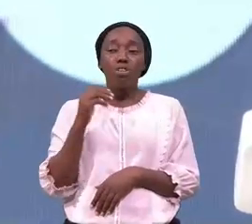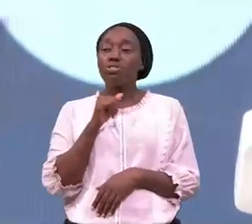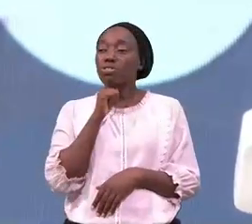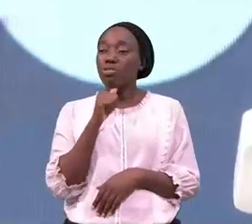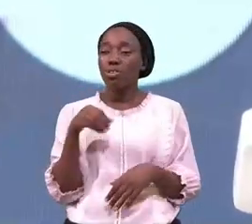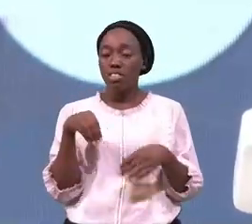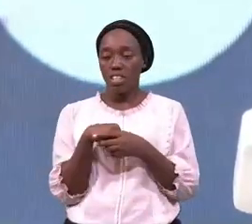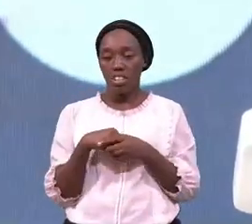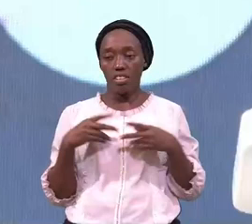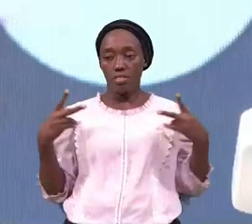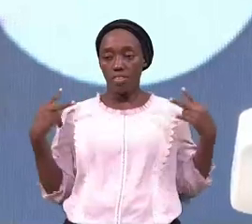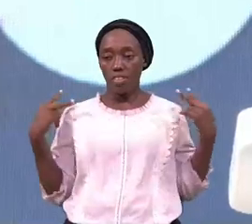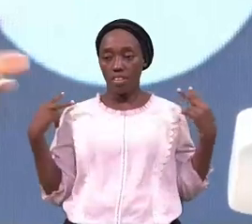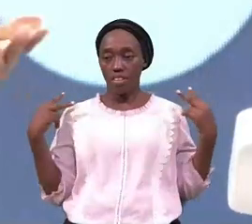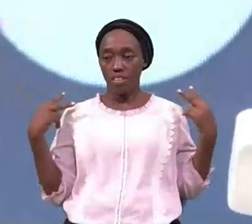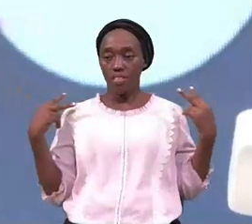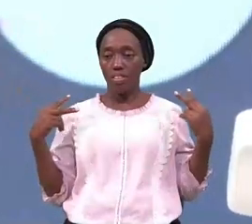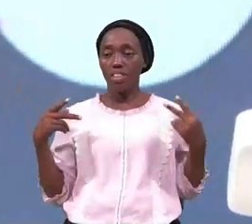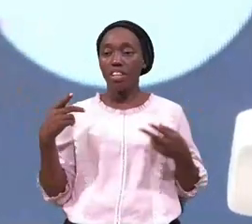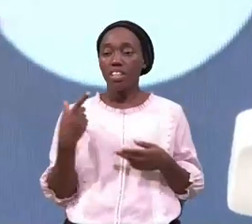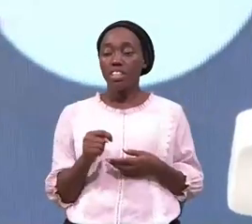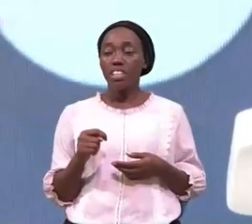n'a pas été vaine.